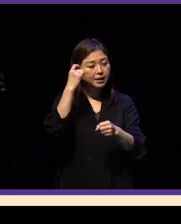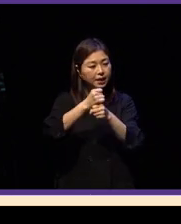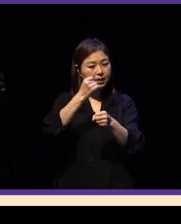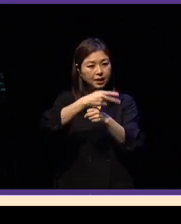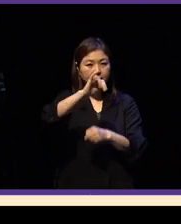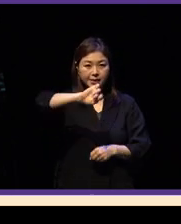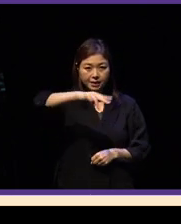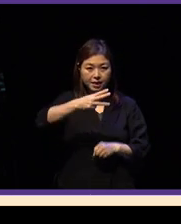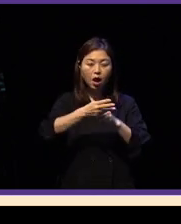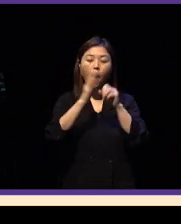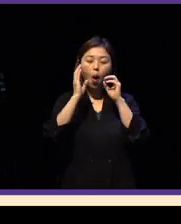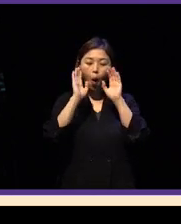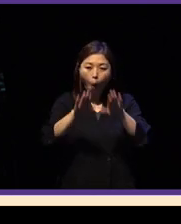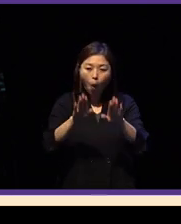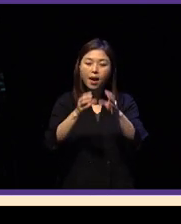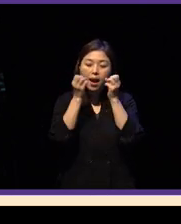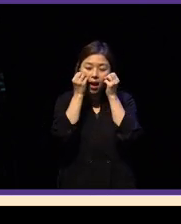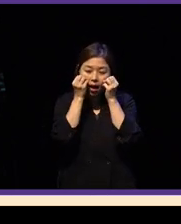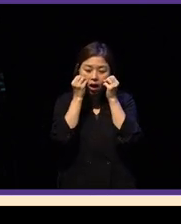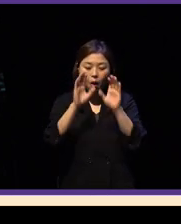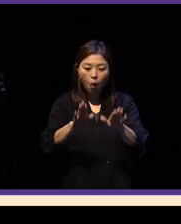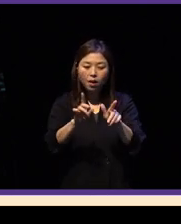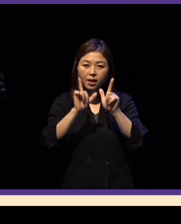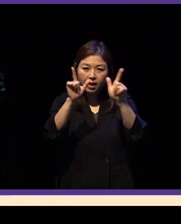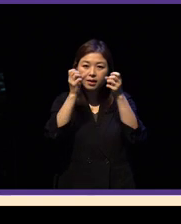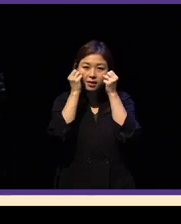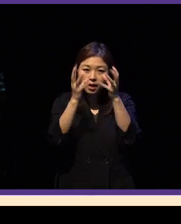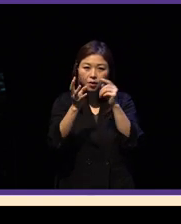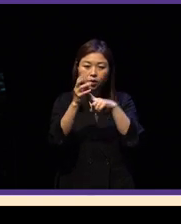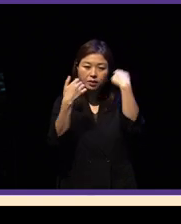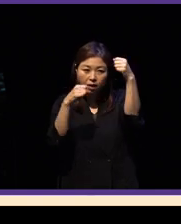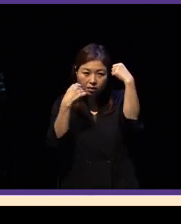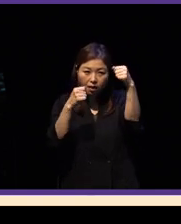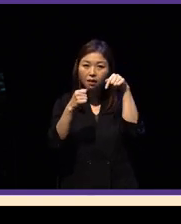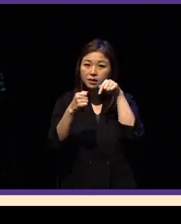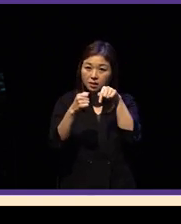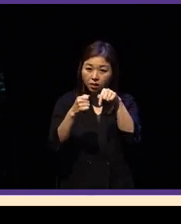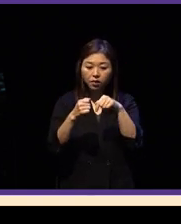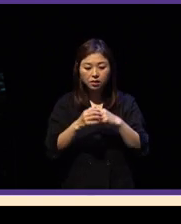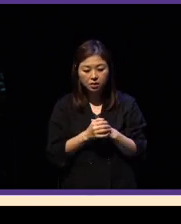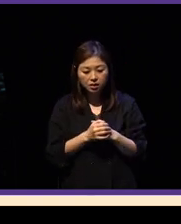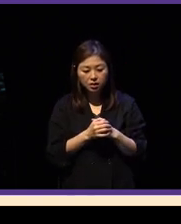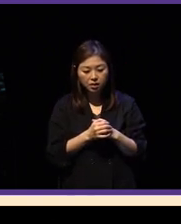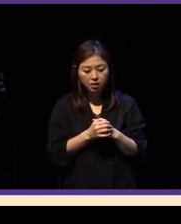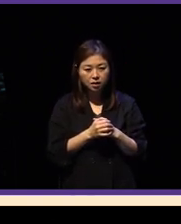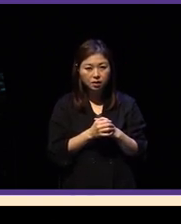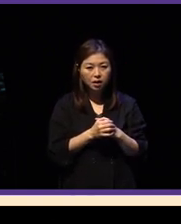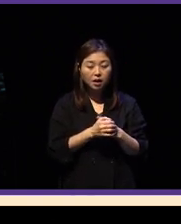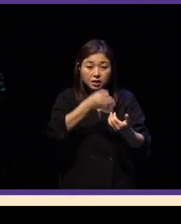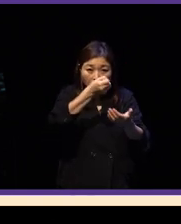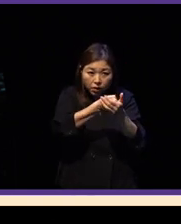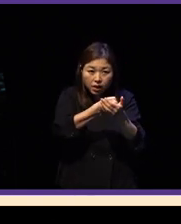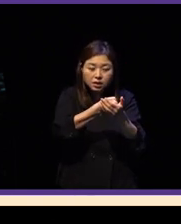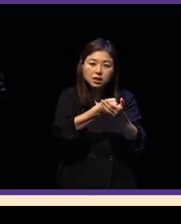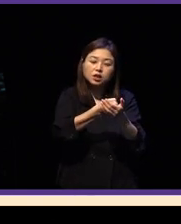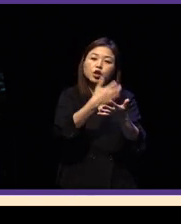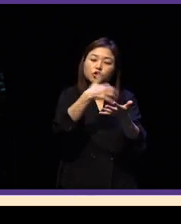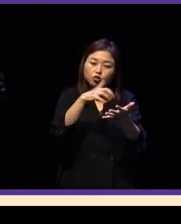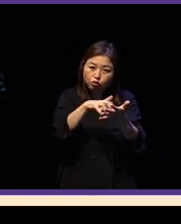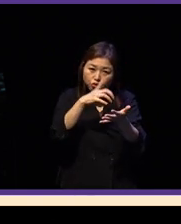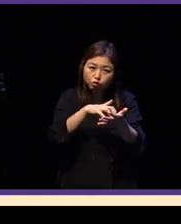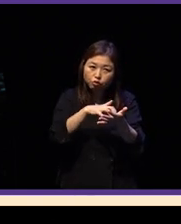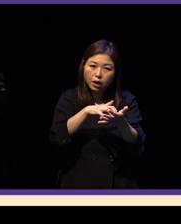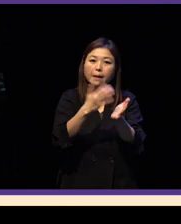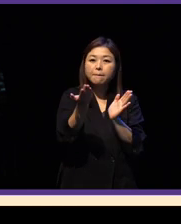신작들을 진행하는 본공연에 선정된 작품들은 반드시 필수 회차 이상들을 공연을 해주셔야 되거든요. 저희